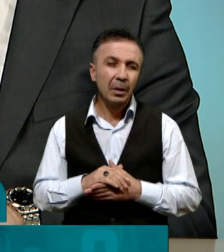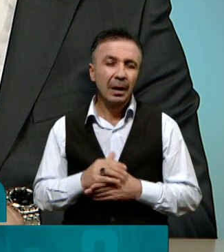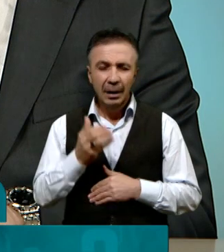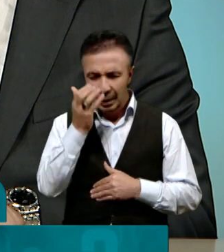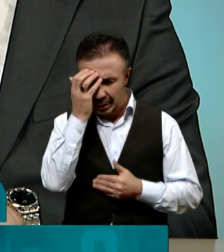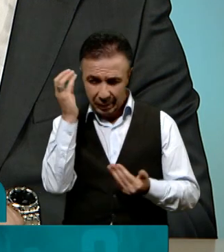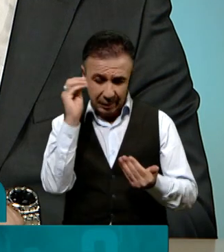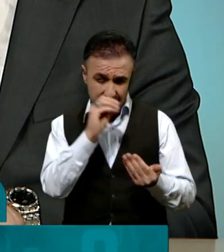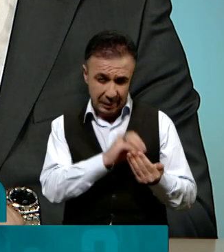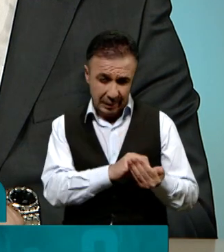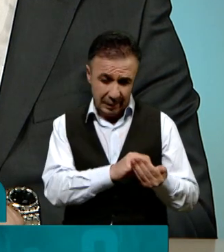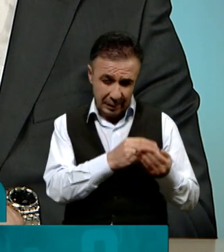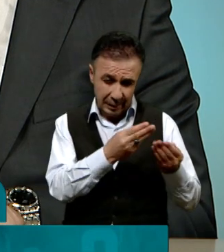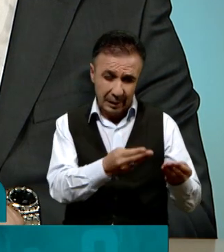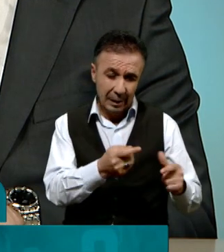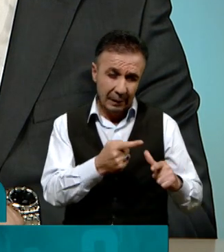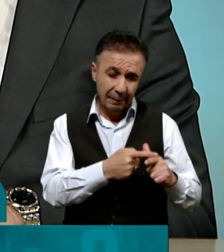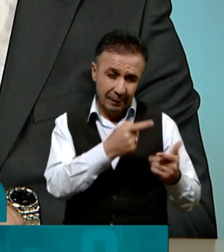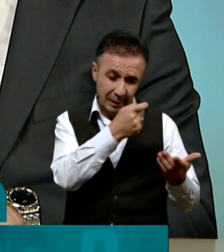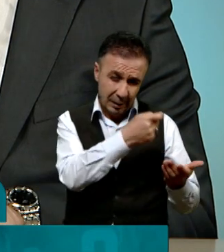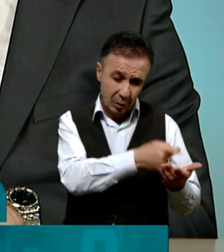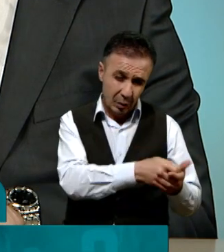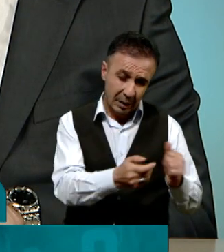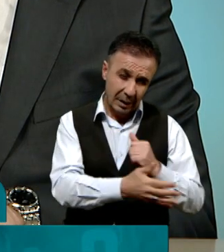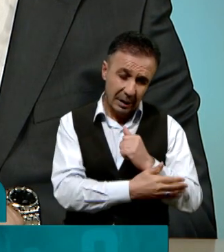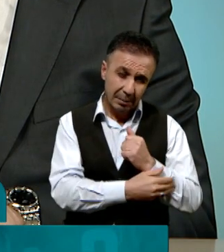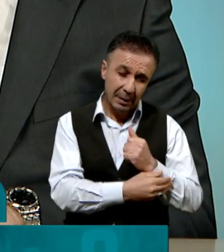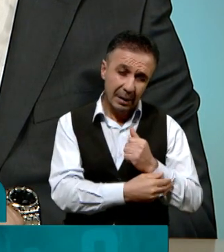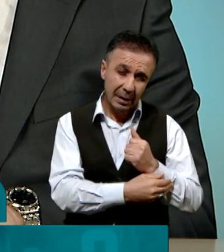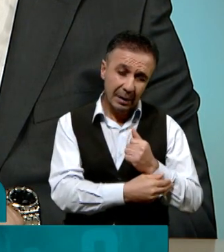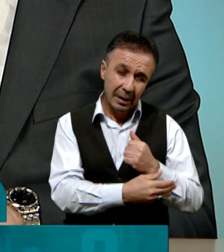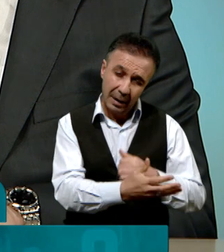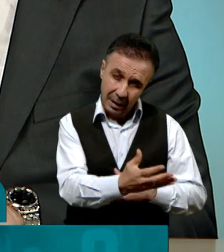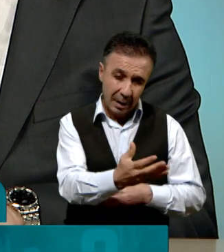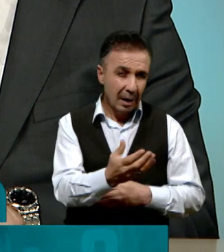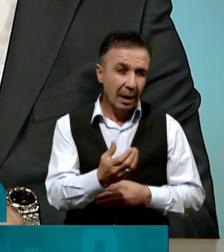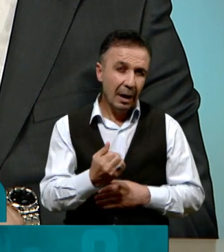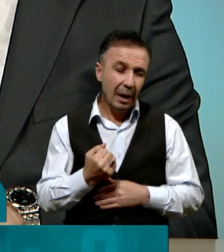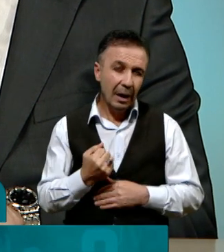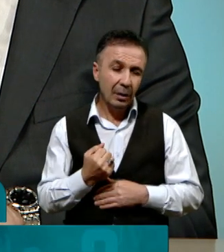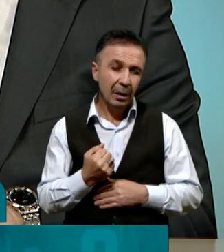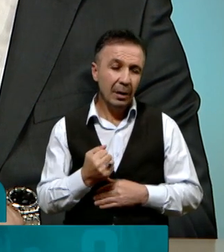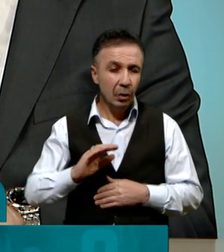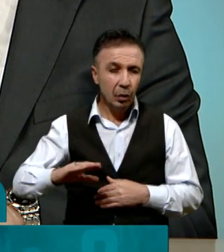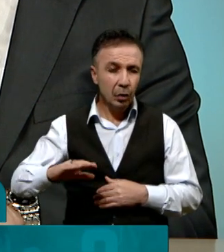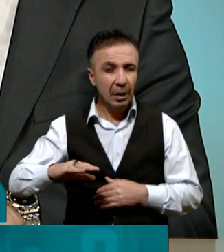türünde, fitre türünde yardımlar geliyor da biz bu yardımları çocukların ileride ihtiyaçları olur,